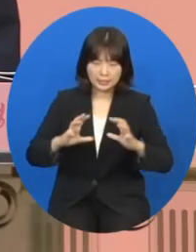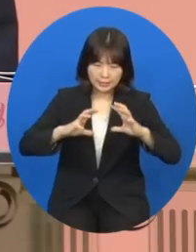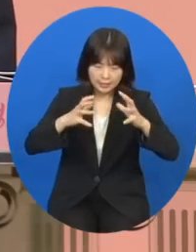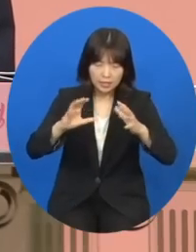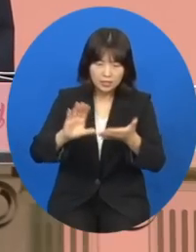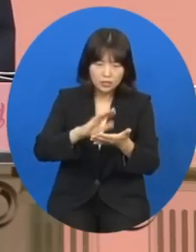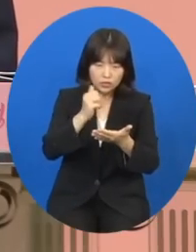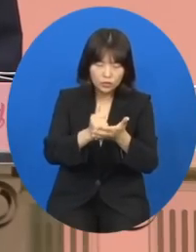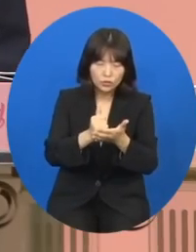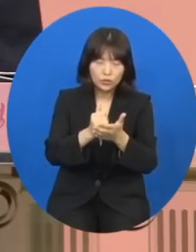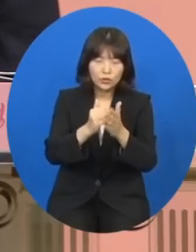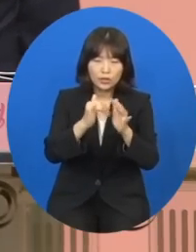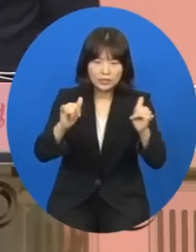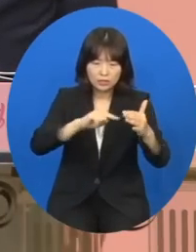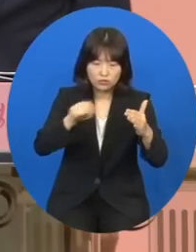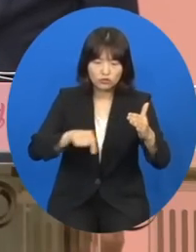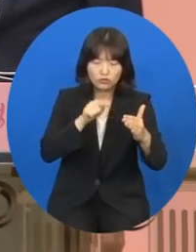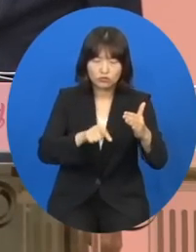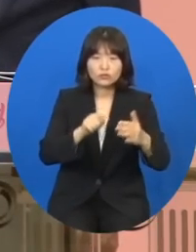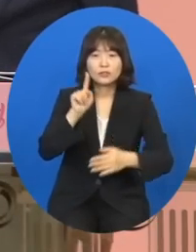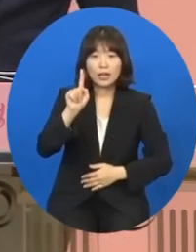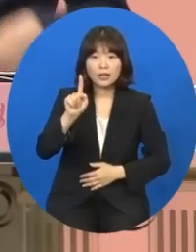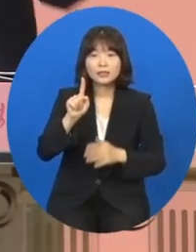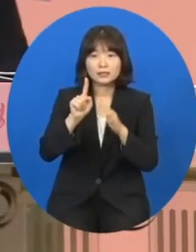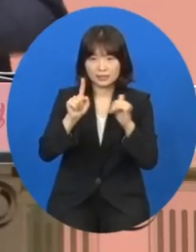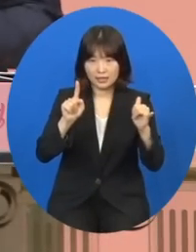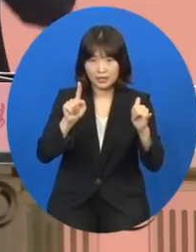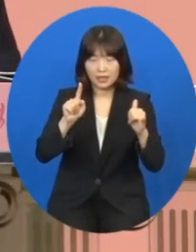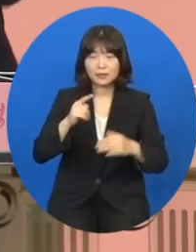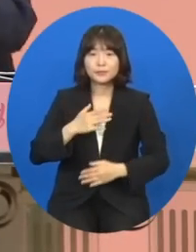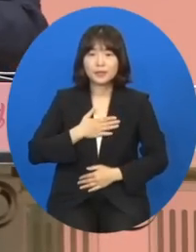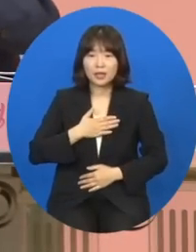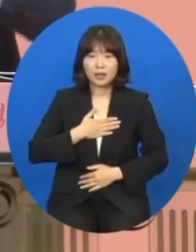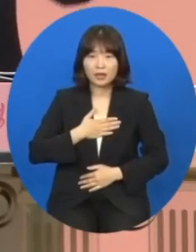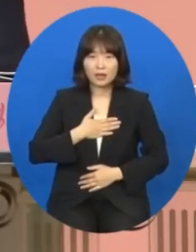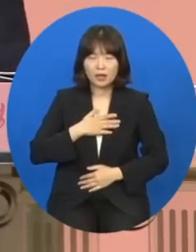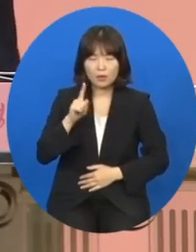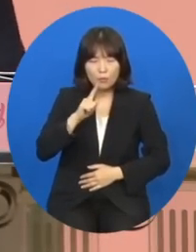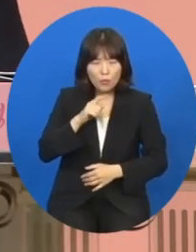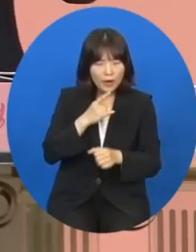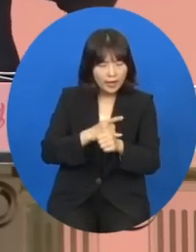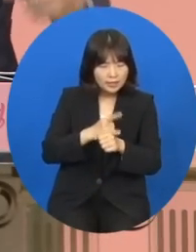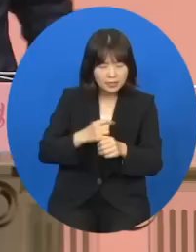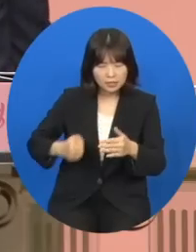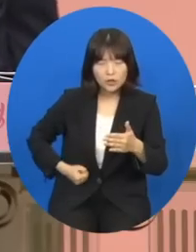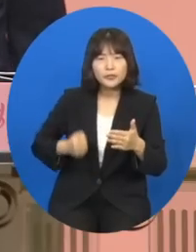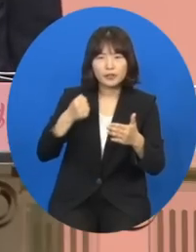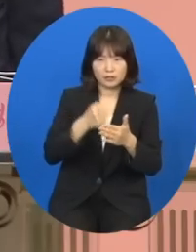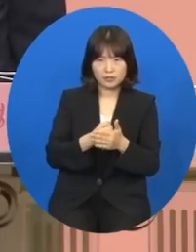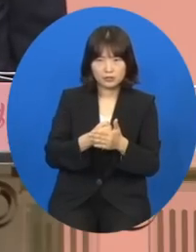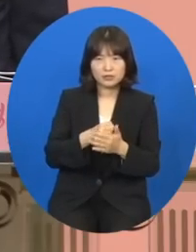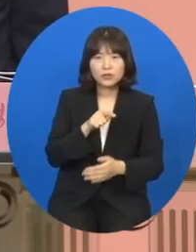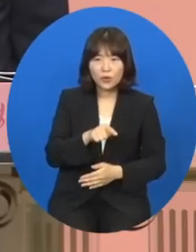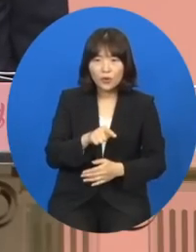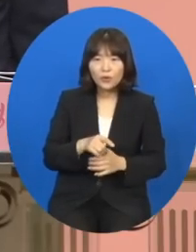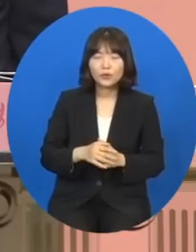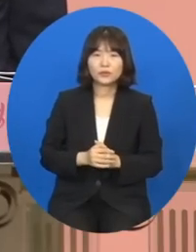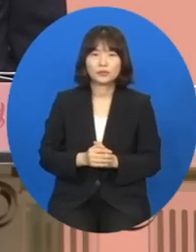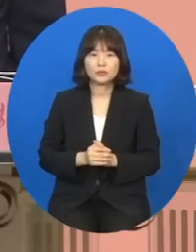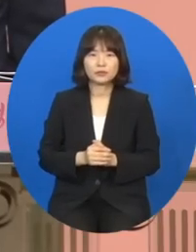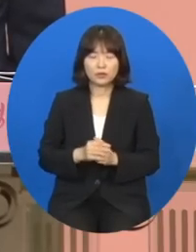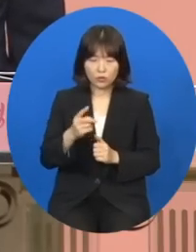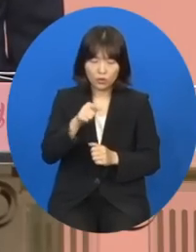한 사람으로서 무언가 하기를 결단 하는것 & 4 1인큐 에 지켜야 될 그리고 그것을